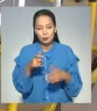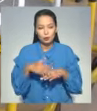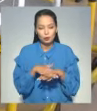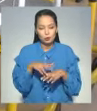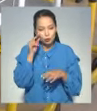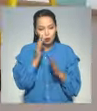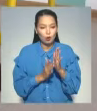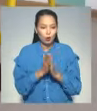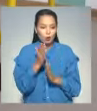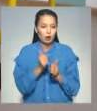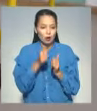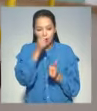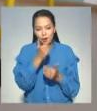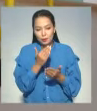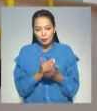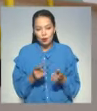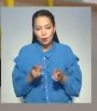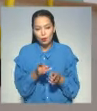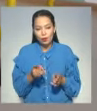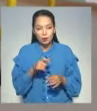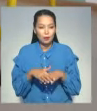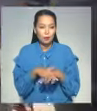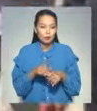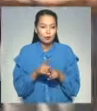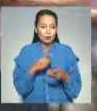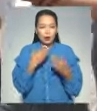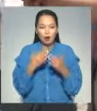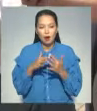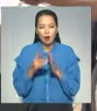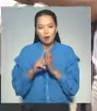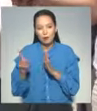өсіп келеді. Бұған дейін ықшам ауданының оқушылары қаламен көрші ауылға қатынап оқыған.